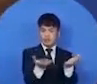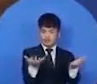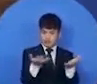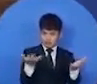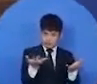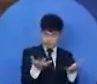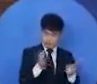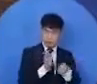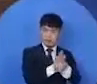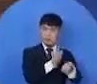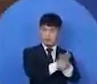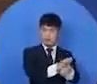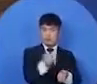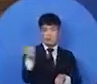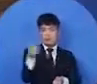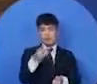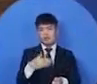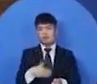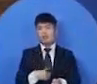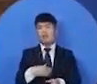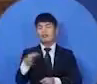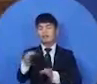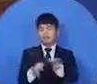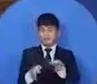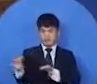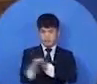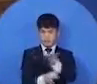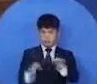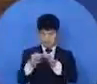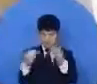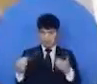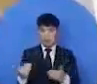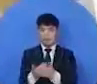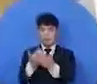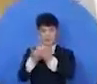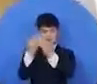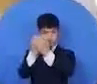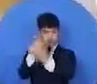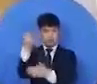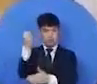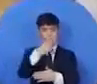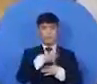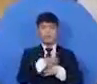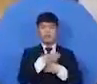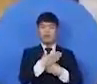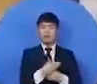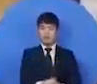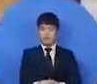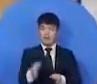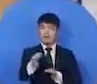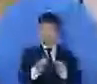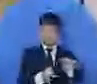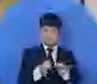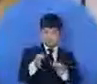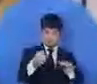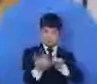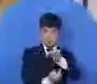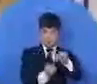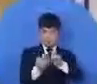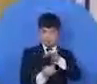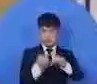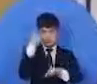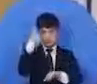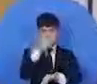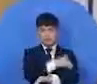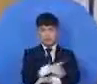창출 청년 창업지원 사회적 경제 기업 육성 했으며 안정적 물가관리 강화 등으로 친 서민 경제 정책을